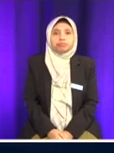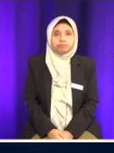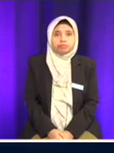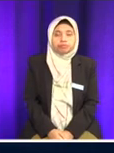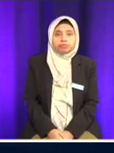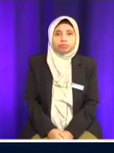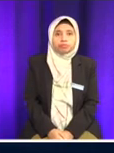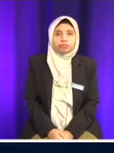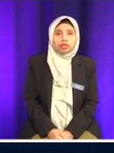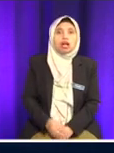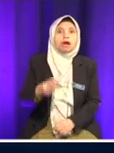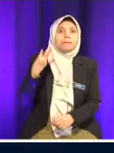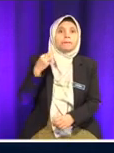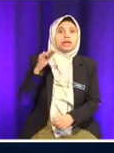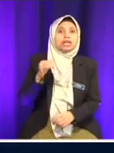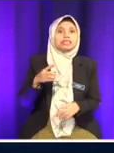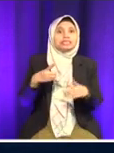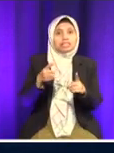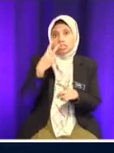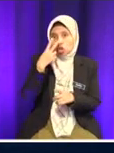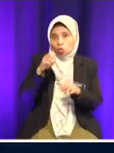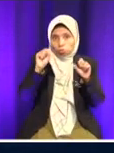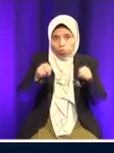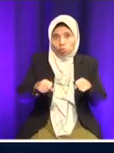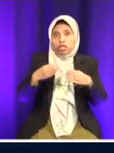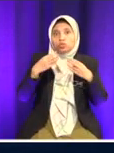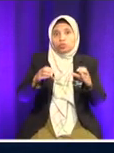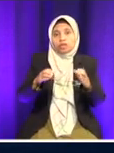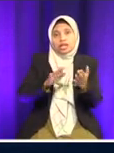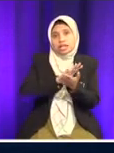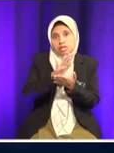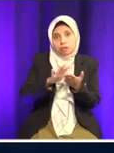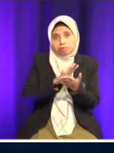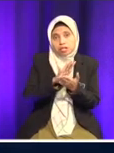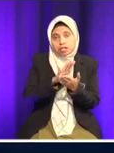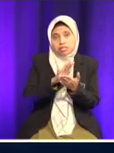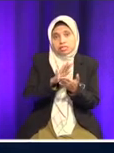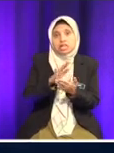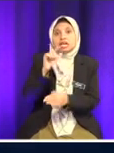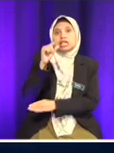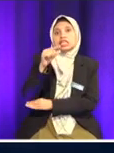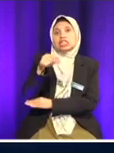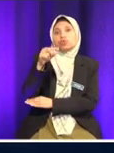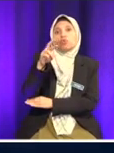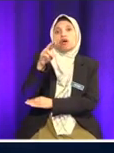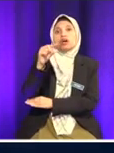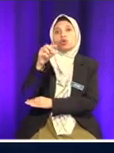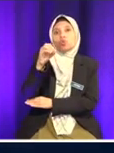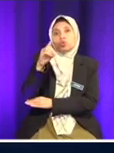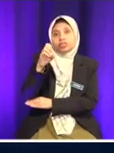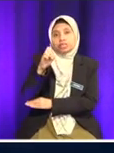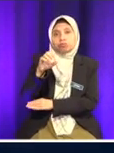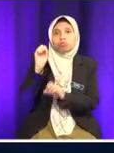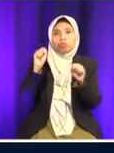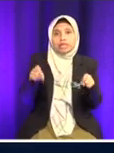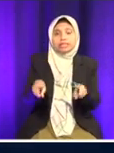Jadi mereka yang sudah menonton ini boleh coba kemudian boleh sama-sama itu